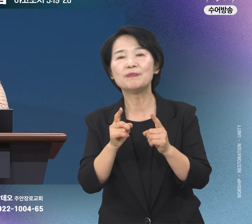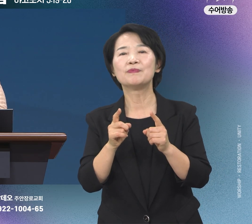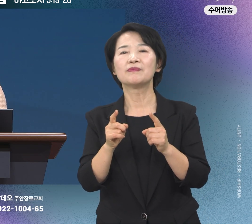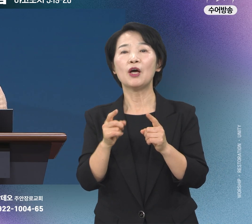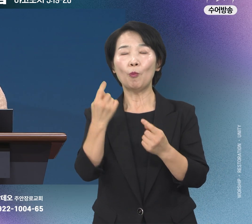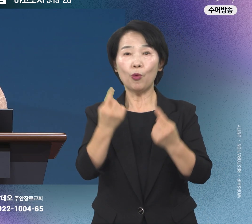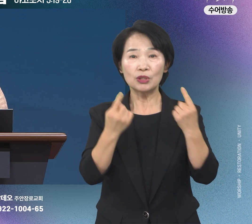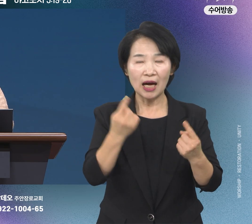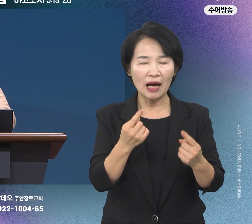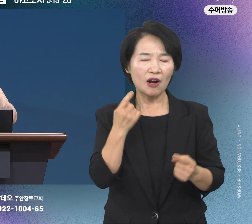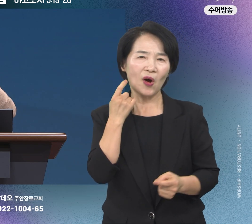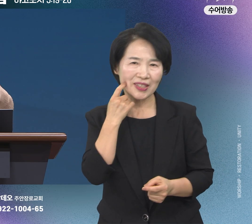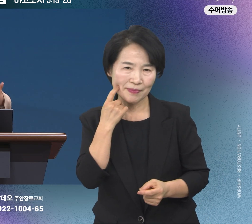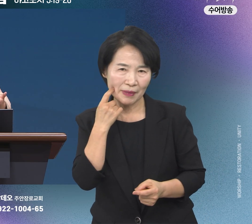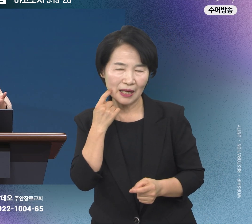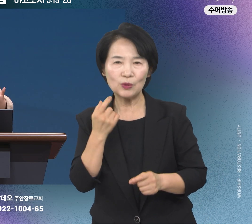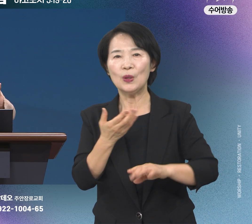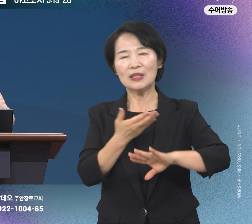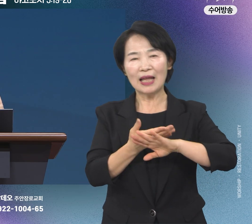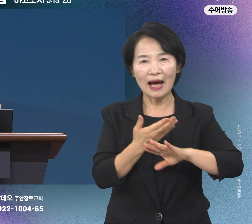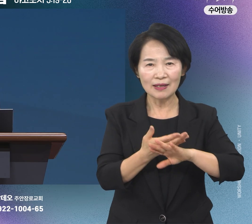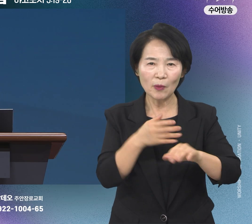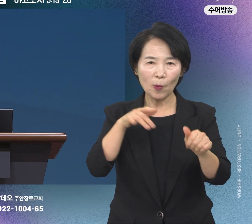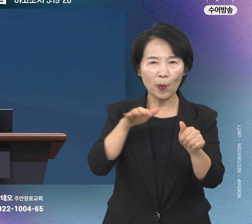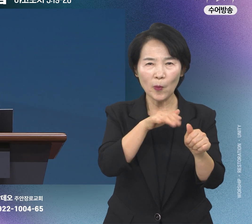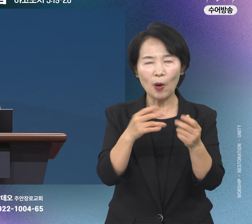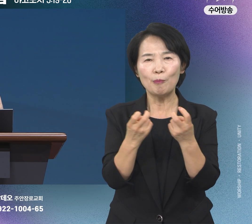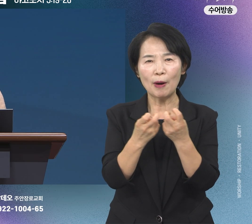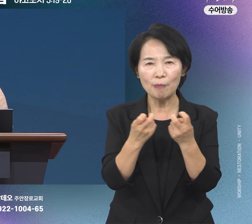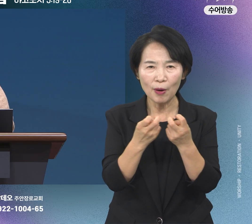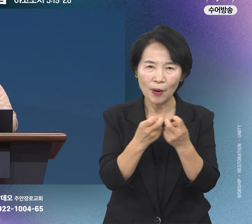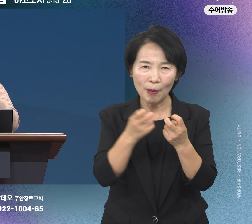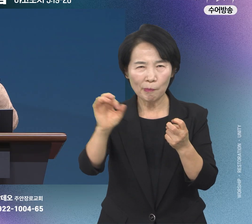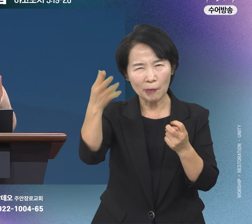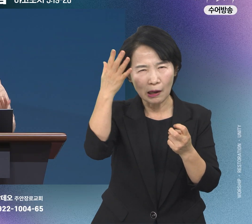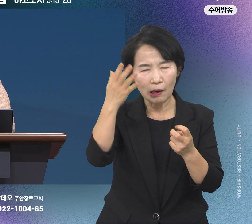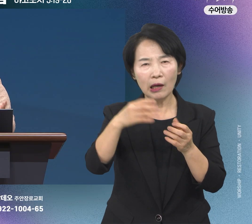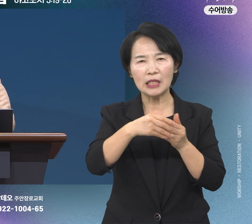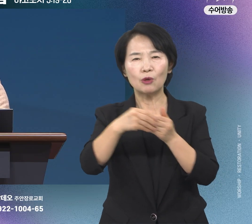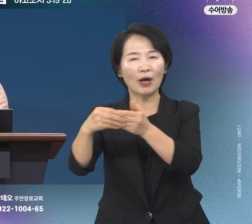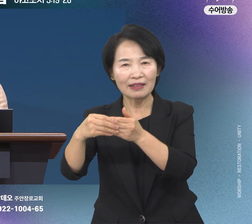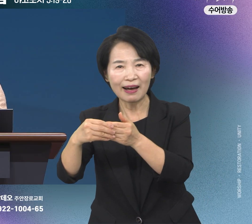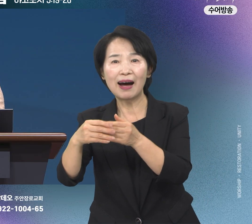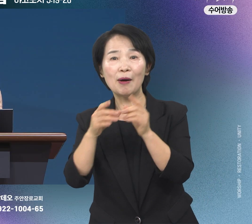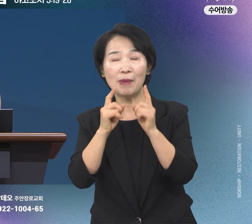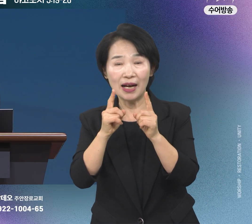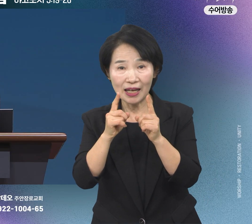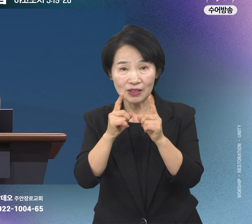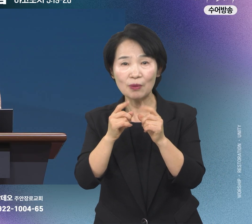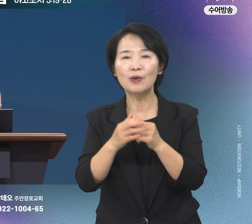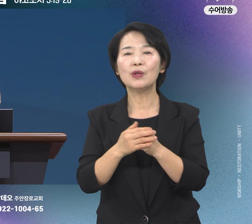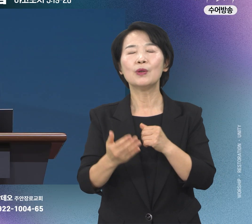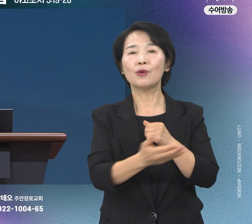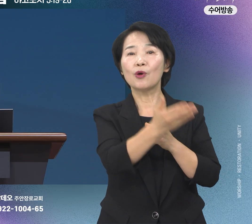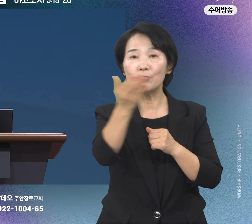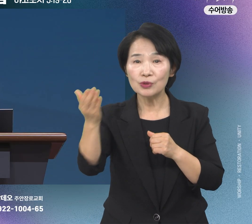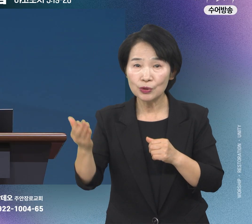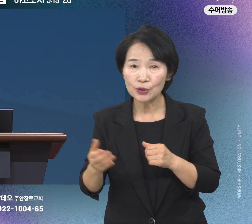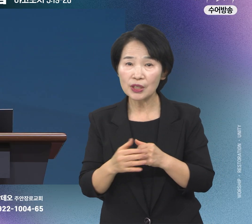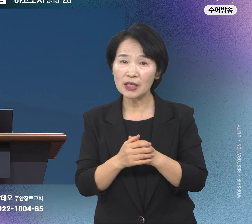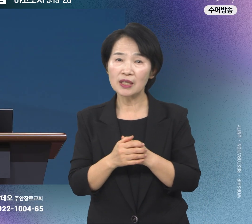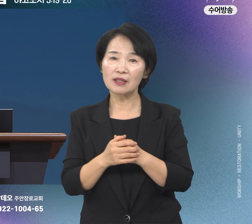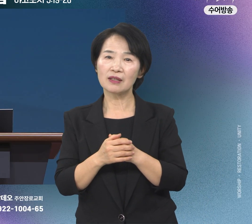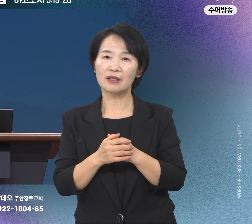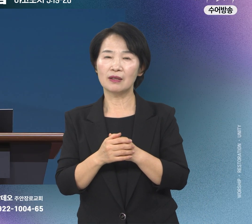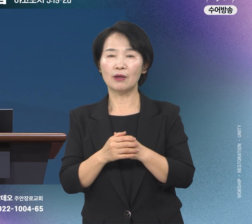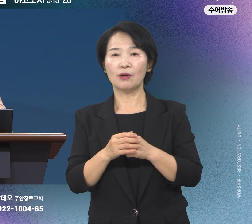거짓말로 다른 방법으로 포교한다라고 알려져 있는데요. 그럼 대체 신천지인 걸 알아채면 그 말씀을